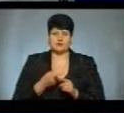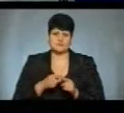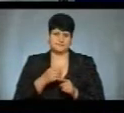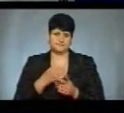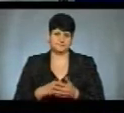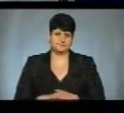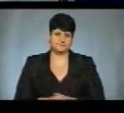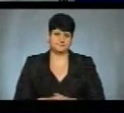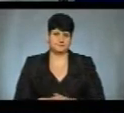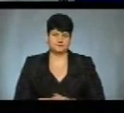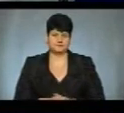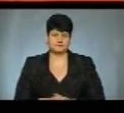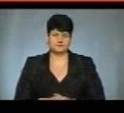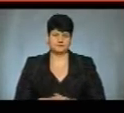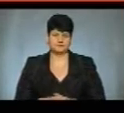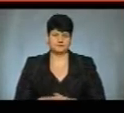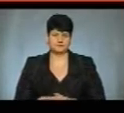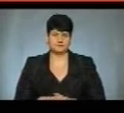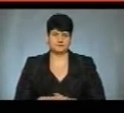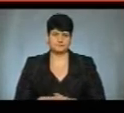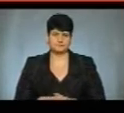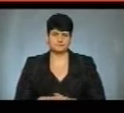Ігор Кульчицький.